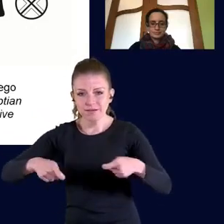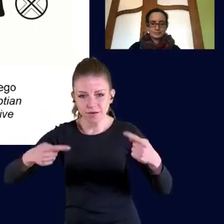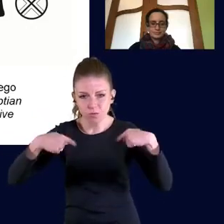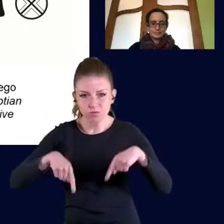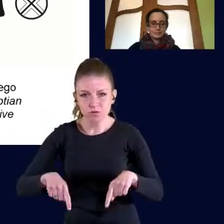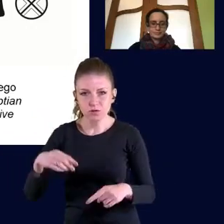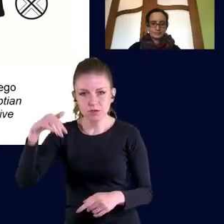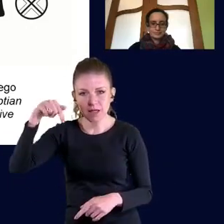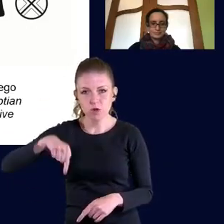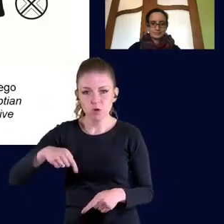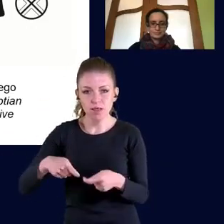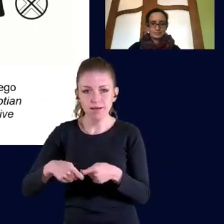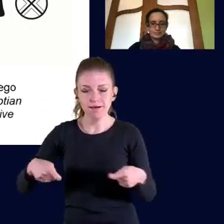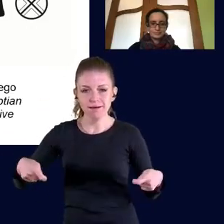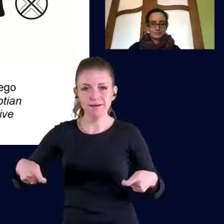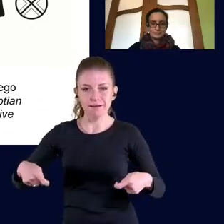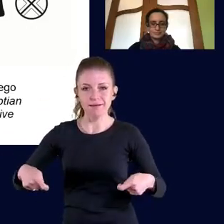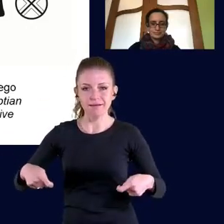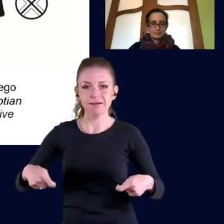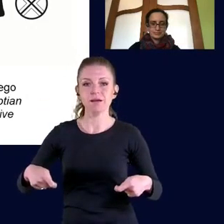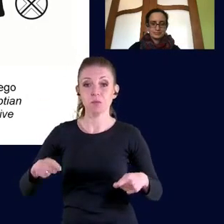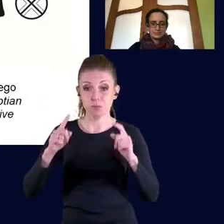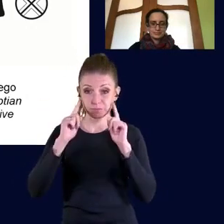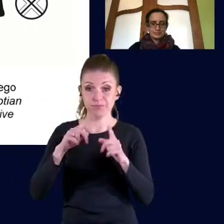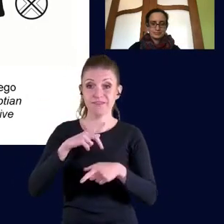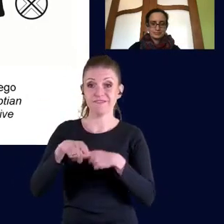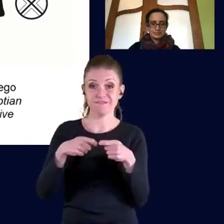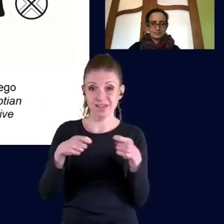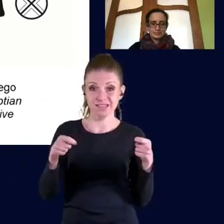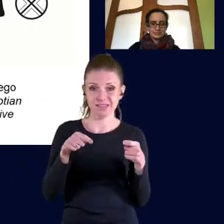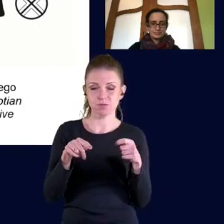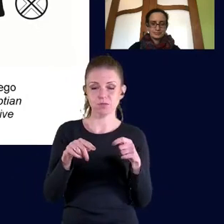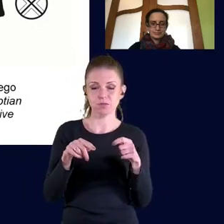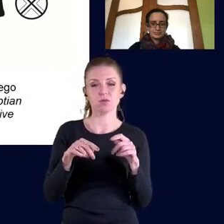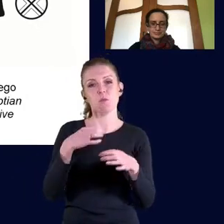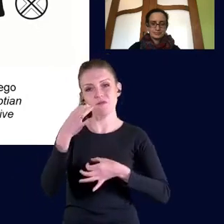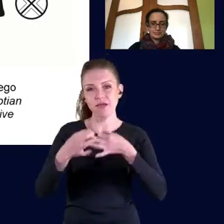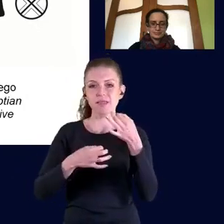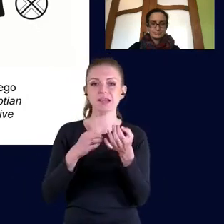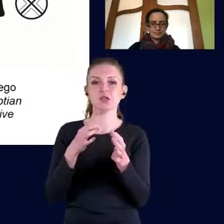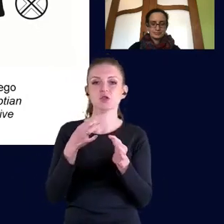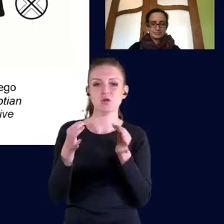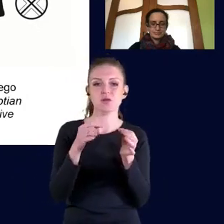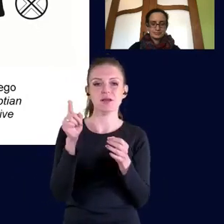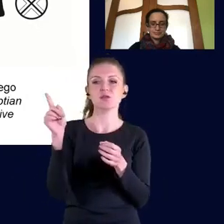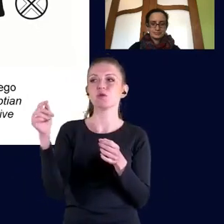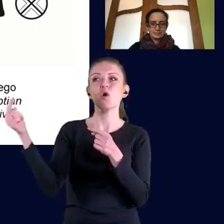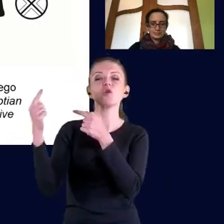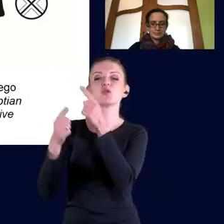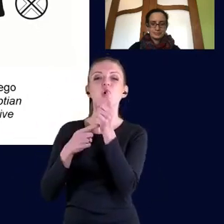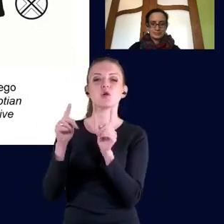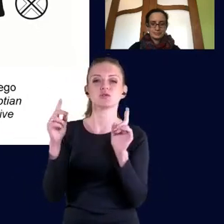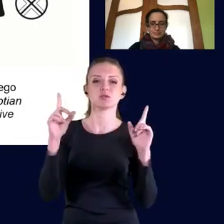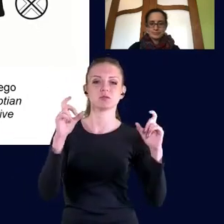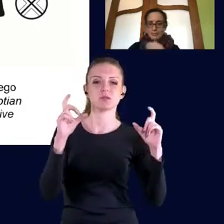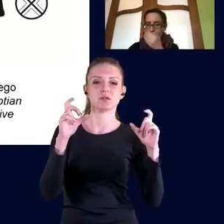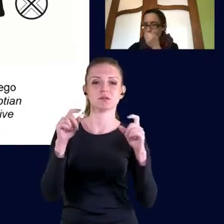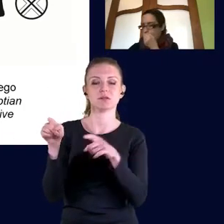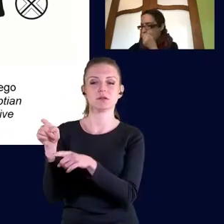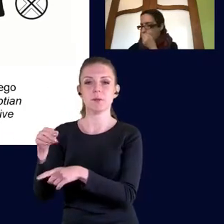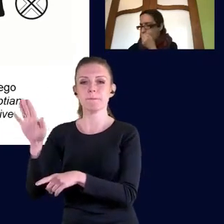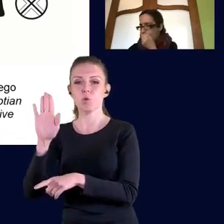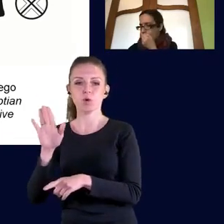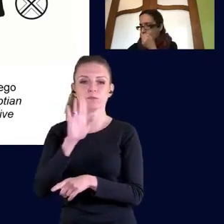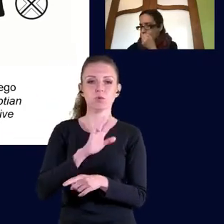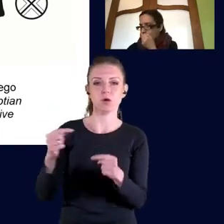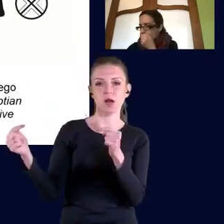to ważny będę dla całego całej tej historii która rozgrywa się tutaj między horusem i